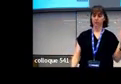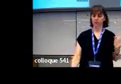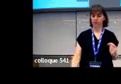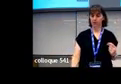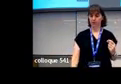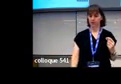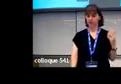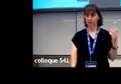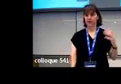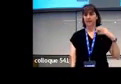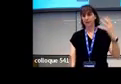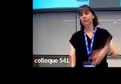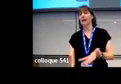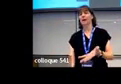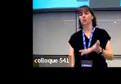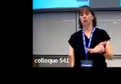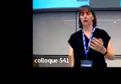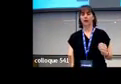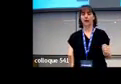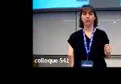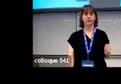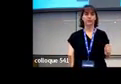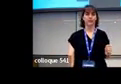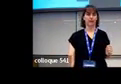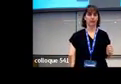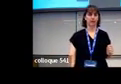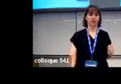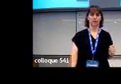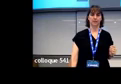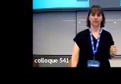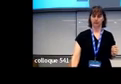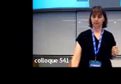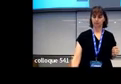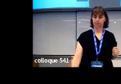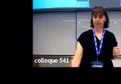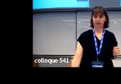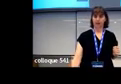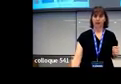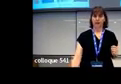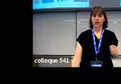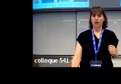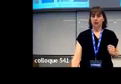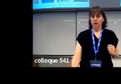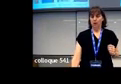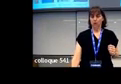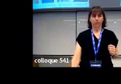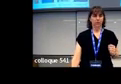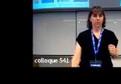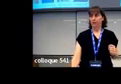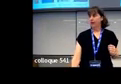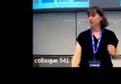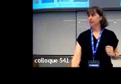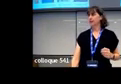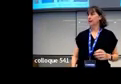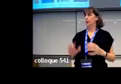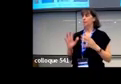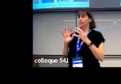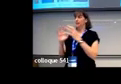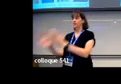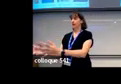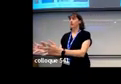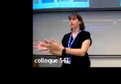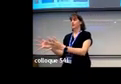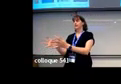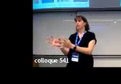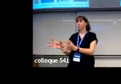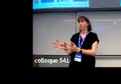un éco-physiologiste, là, dans un vrai labo à UBC pendant ma sabbatique. Donc, vu que j'ai plus de temps, ça, c'est